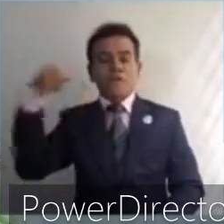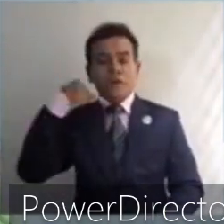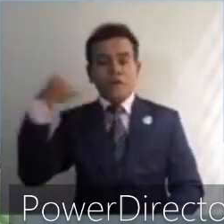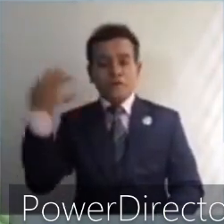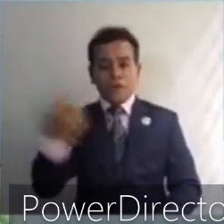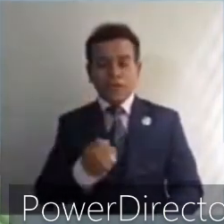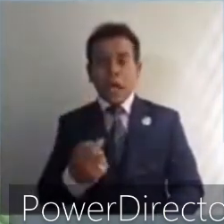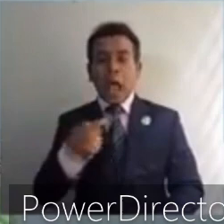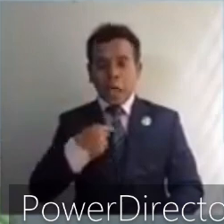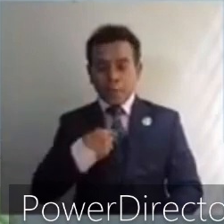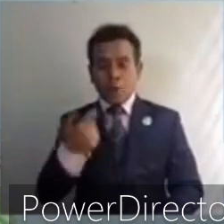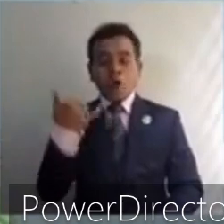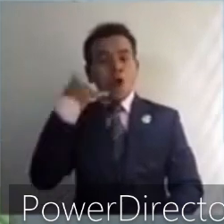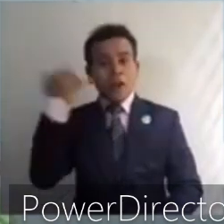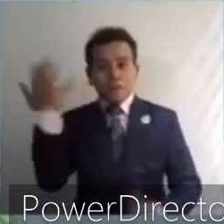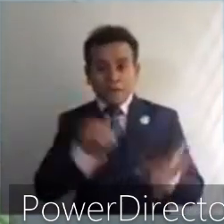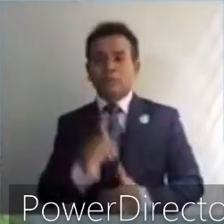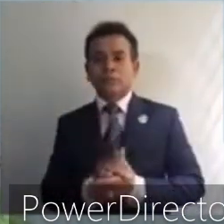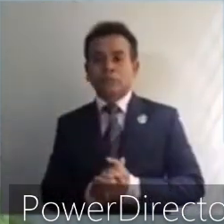23,24,062টি।